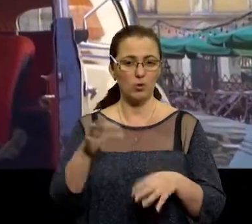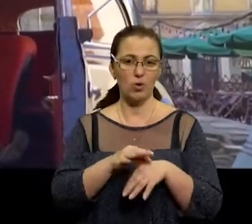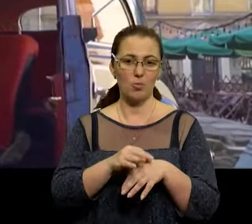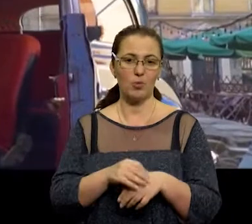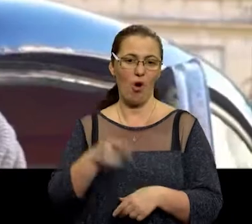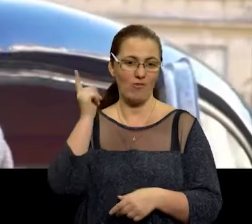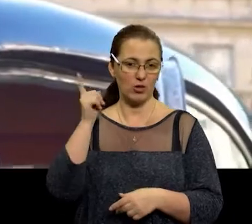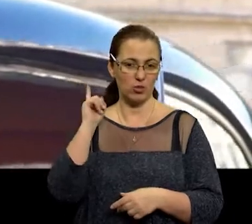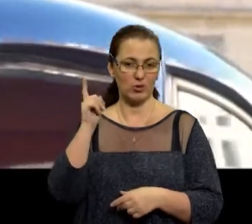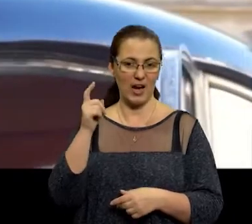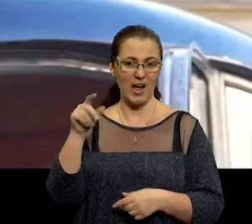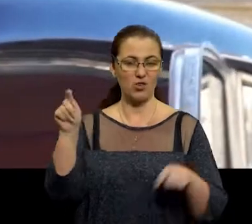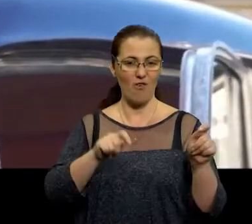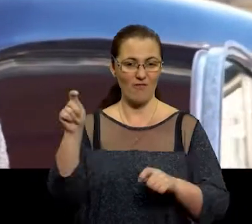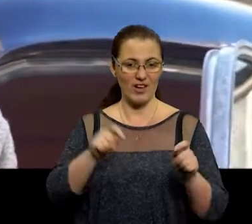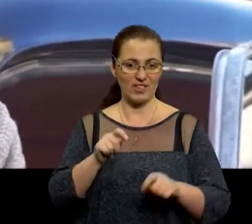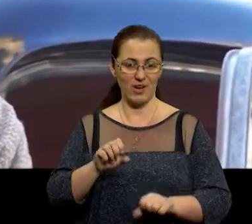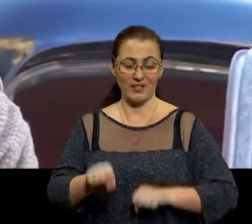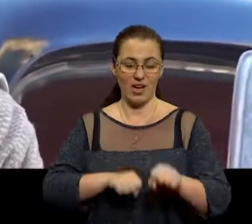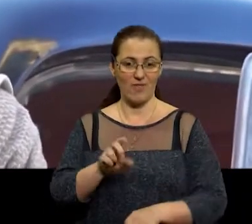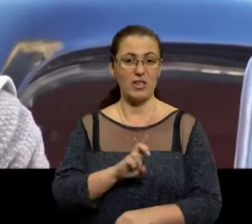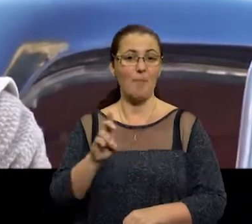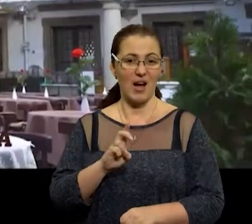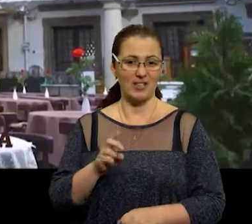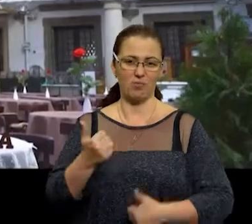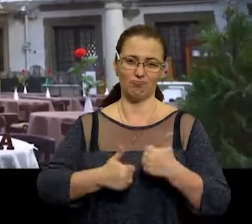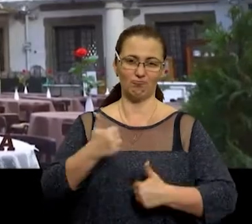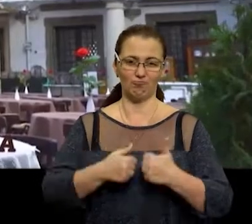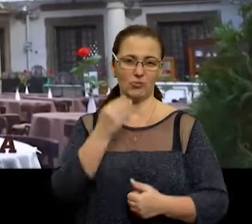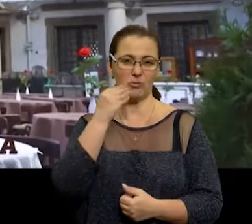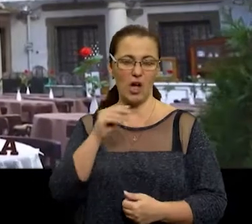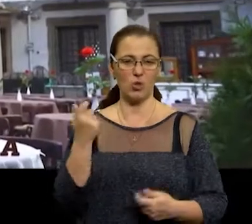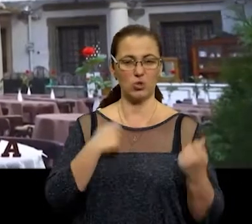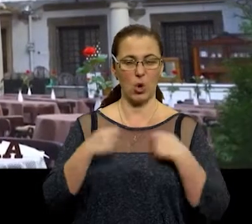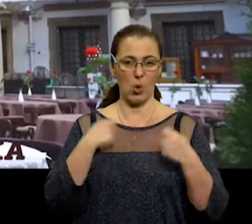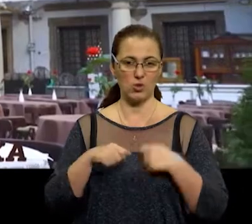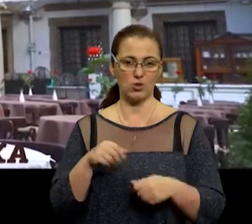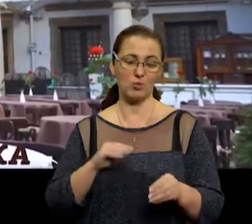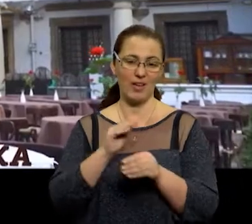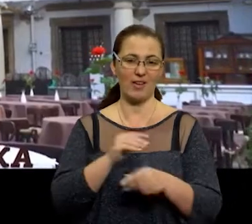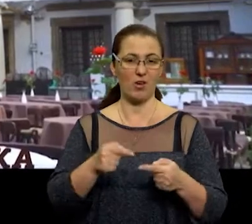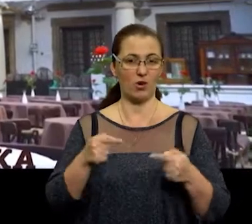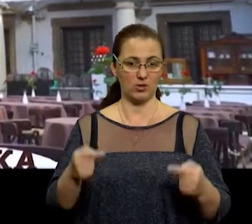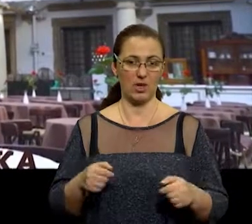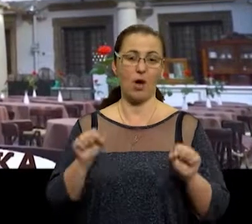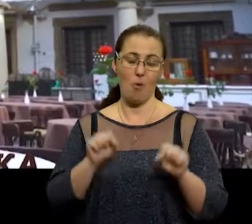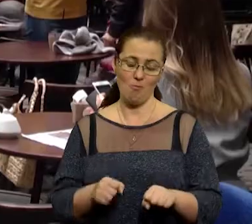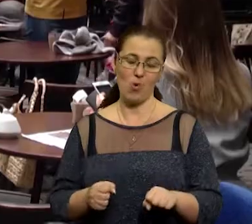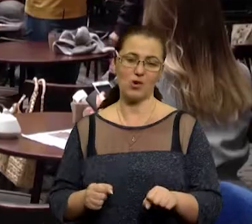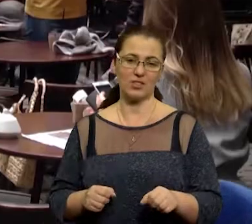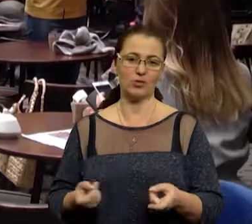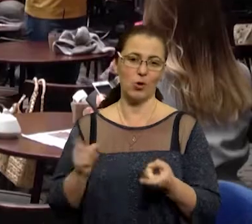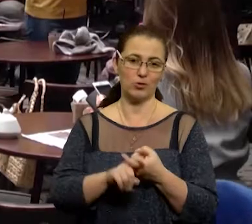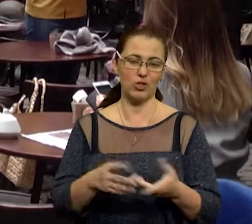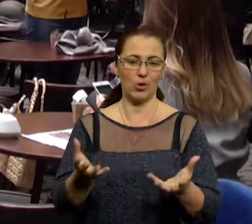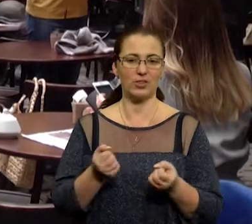там батяри на роверах змагатимуться у конкурсах на найкращий костюм і аксесуар. Ви також можете долучитись і отримати подарунки. У